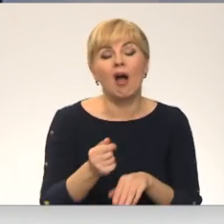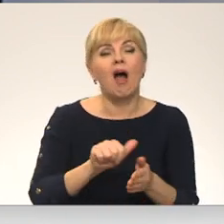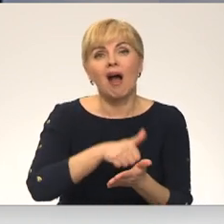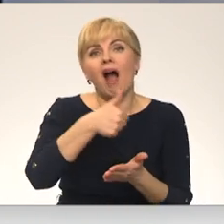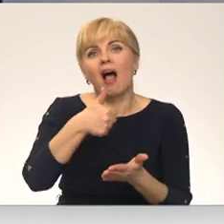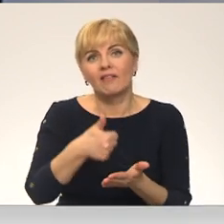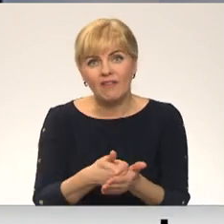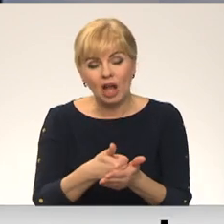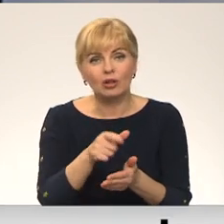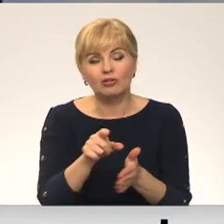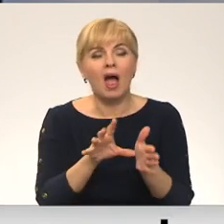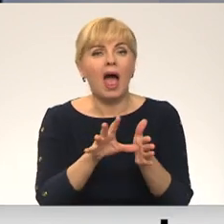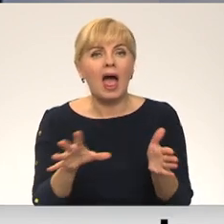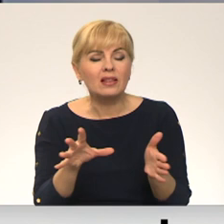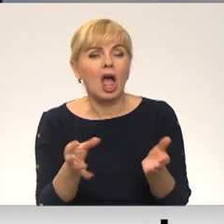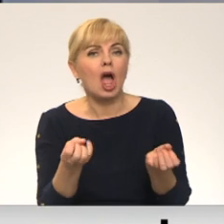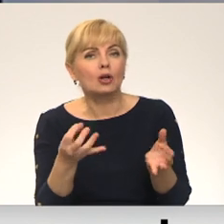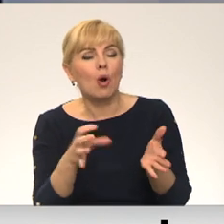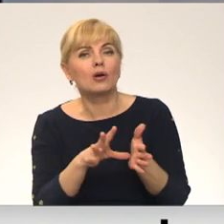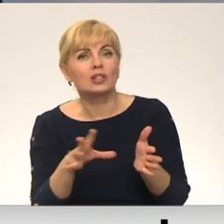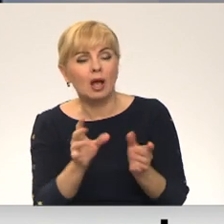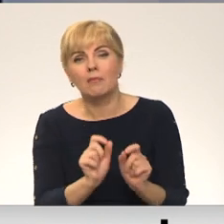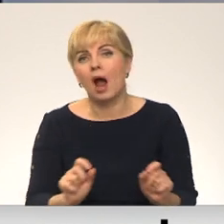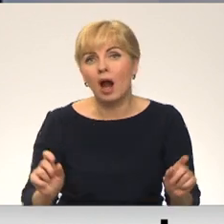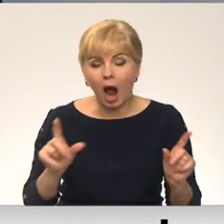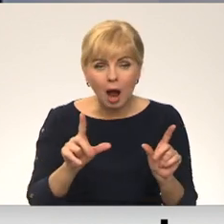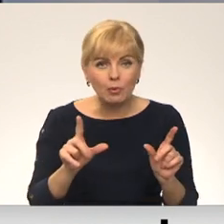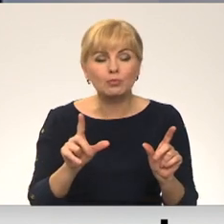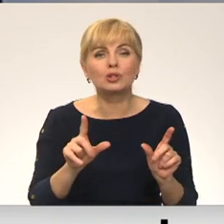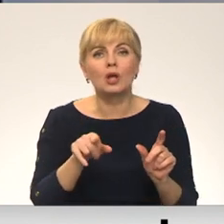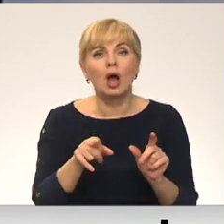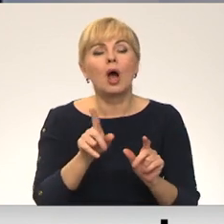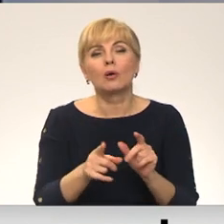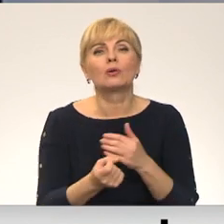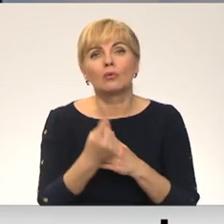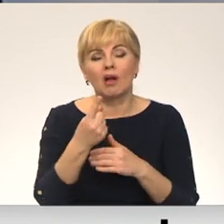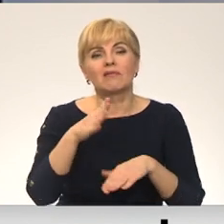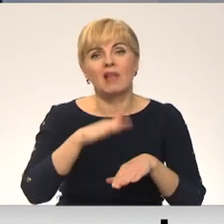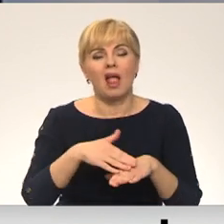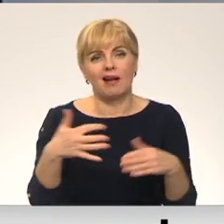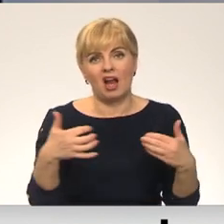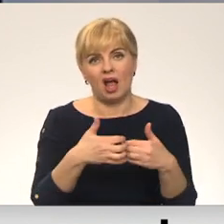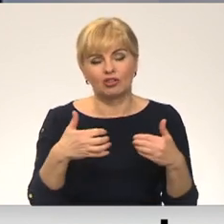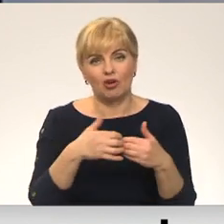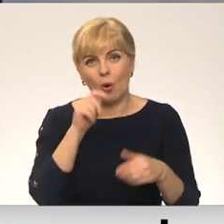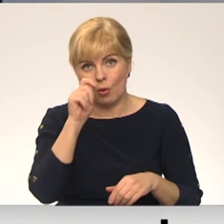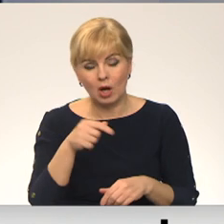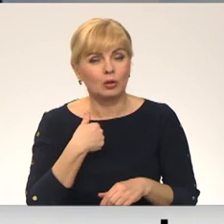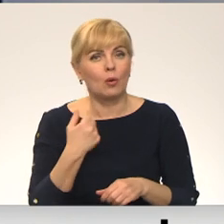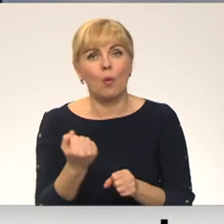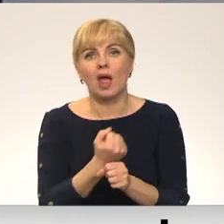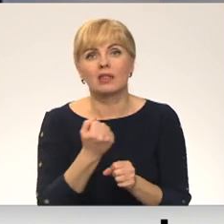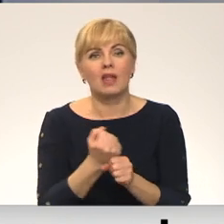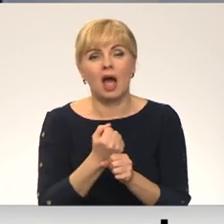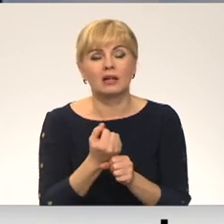ir energoresursu cenu kāpums un karš Ukrainā. Un sekas no kara Ukrainā. Ko dara monetārā